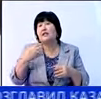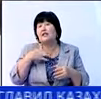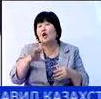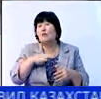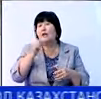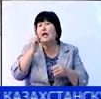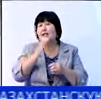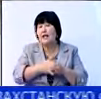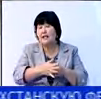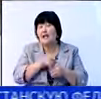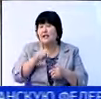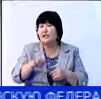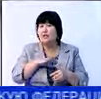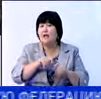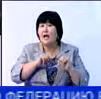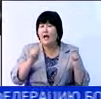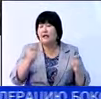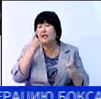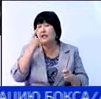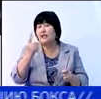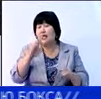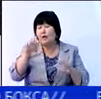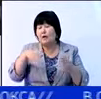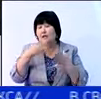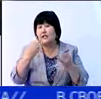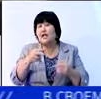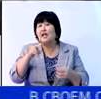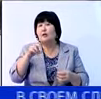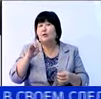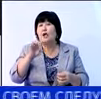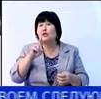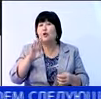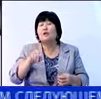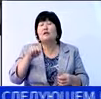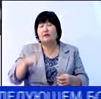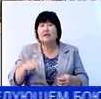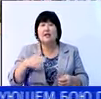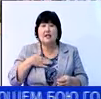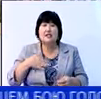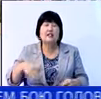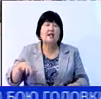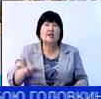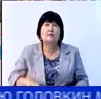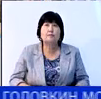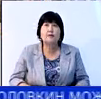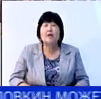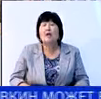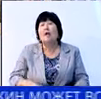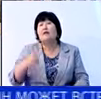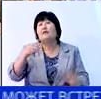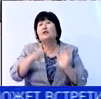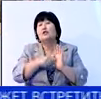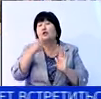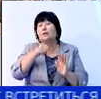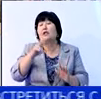была столицей, здесь был открыт единственный по сей день лепрозорий в нашей стране. В 26-м году в Совнаркоме было доложено,